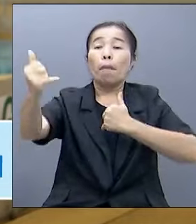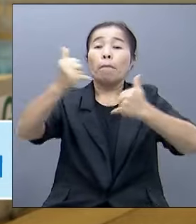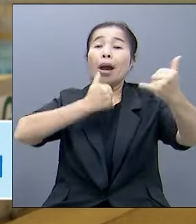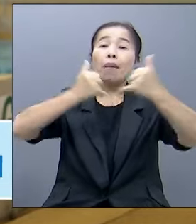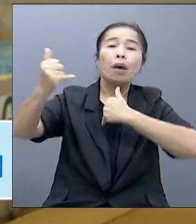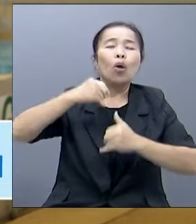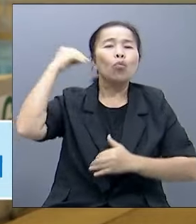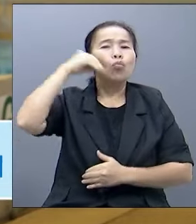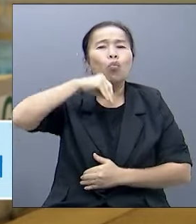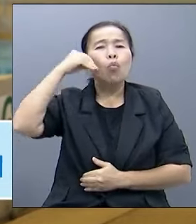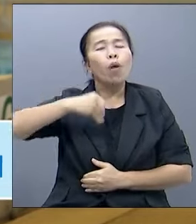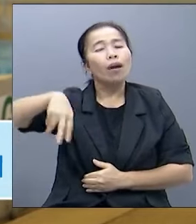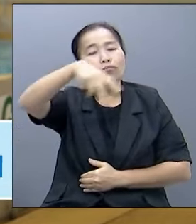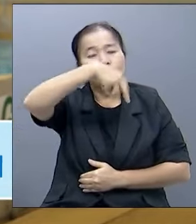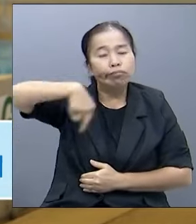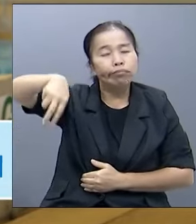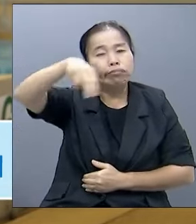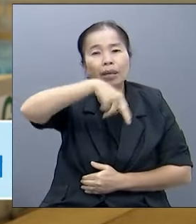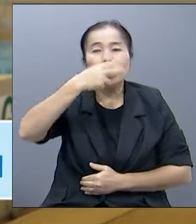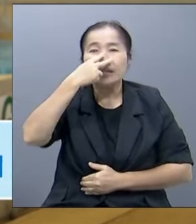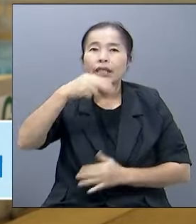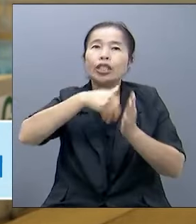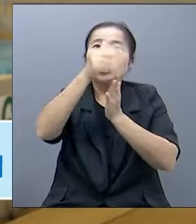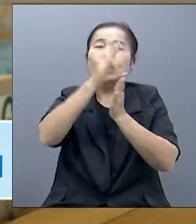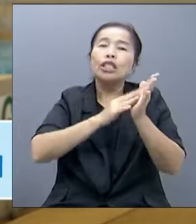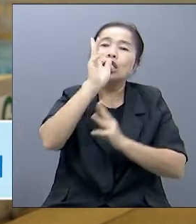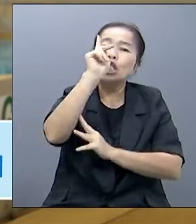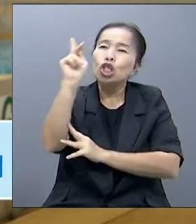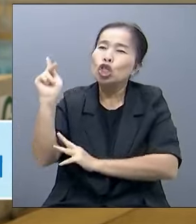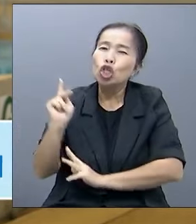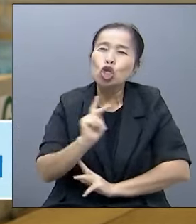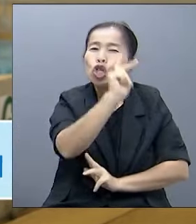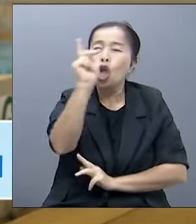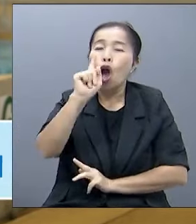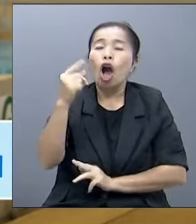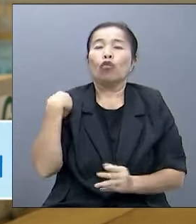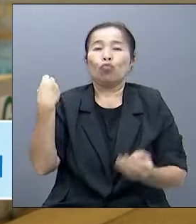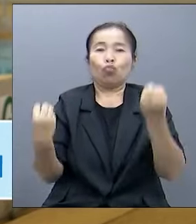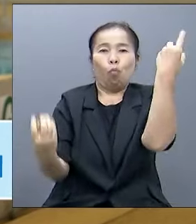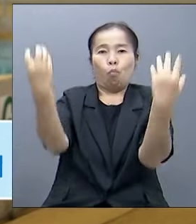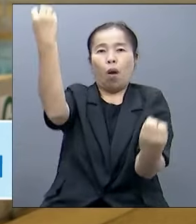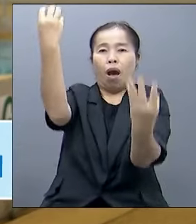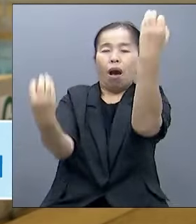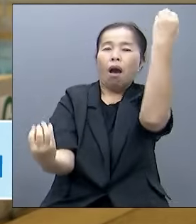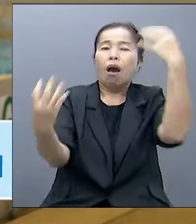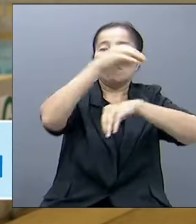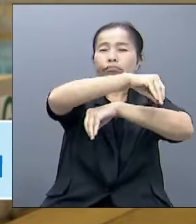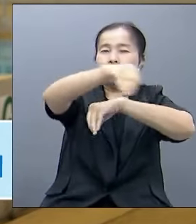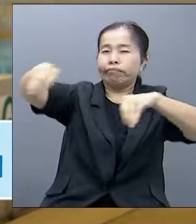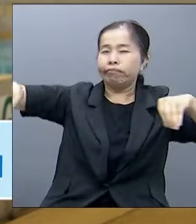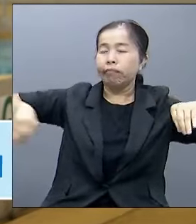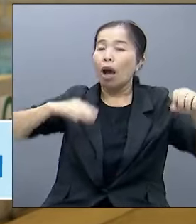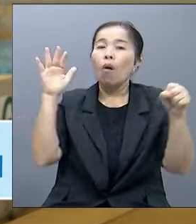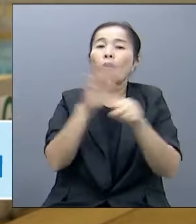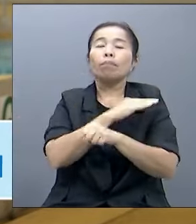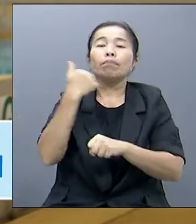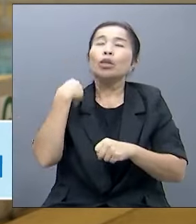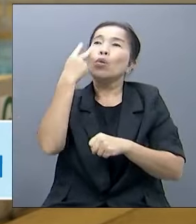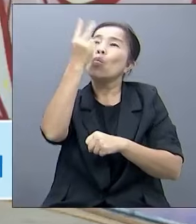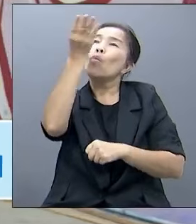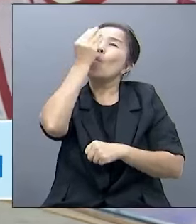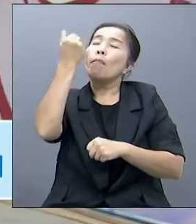เลยแล้วถ้าเขาได้เห็นสีเขียวได้อยู่กับสีเขียวกับความร่มรื่นเขาก็มีความสุขทีนี้แล้วมองไปอีกฝั่